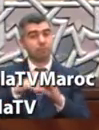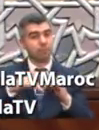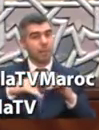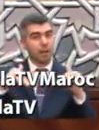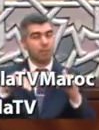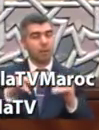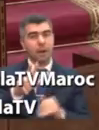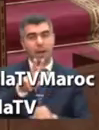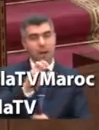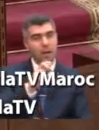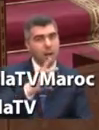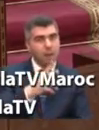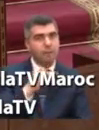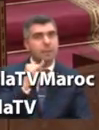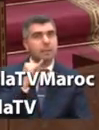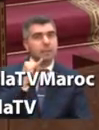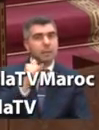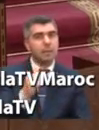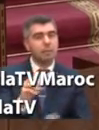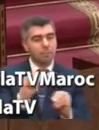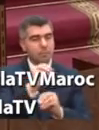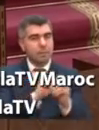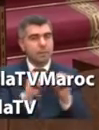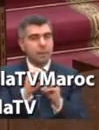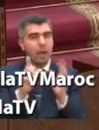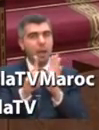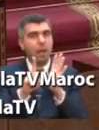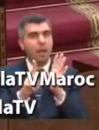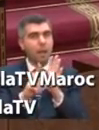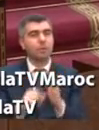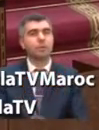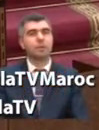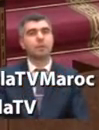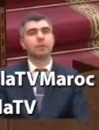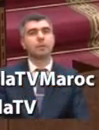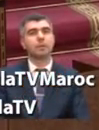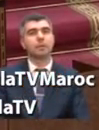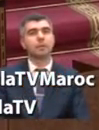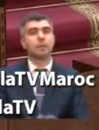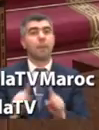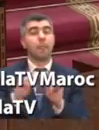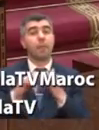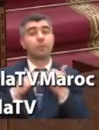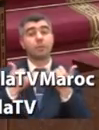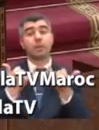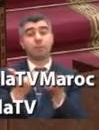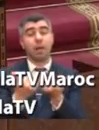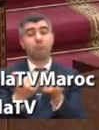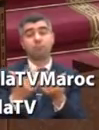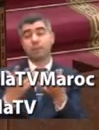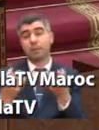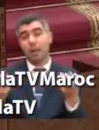راه كيعرفوا مزيان هذا الموضوع وشارك معنا في الصياغة ديال هذا القانون، وطبيعي انكم شاركتوا في اجتماعان سواء اجتماعات اللي